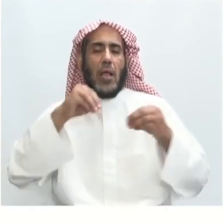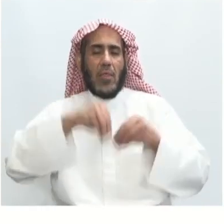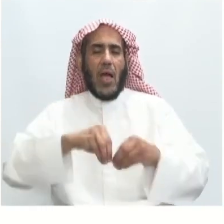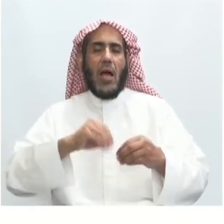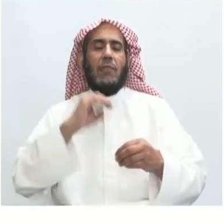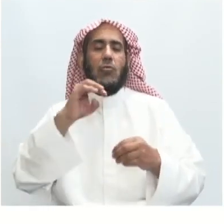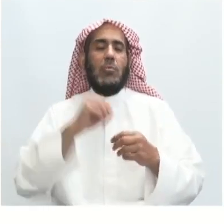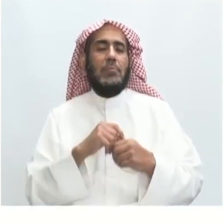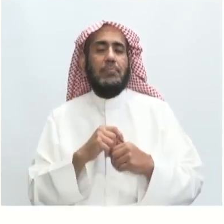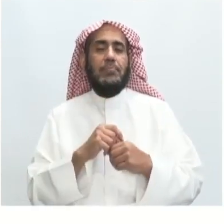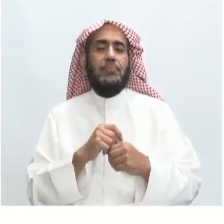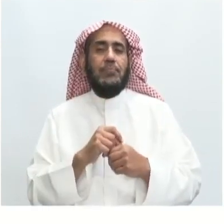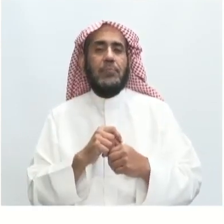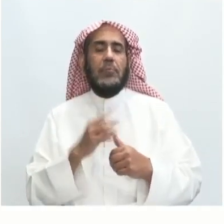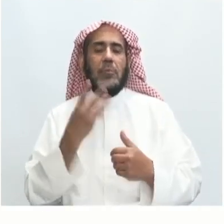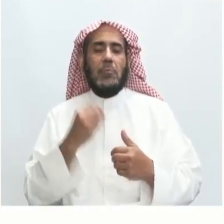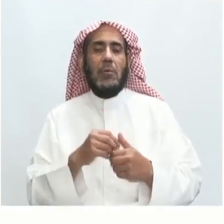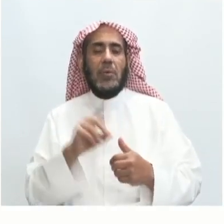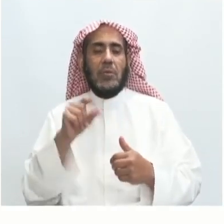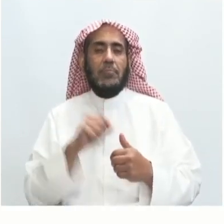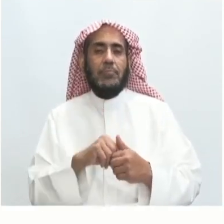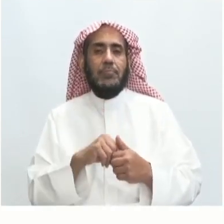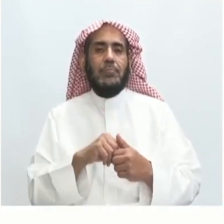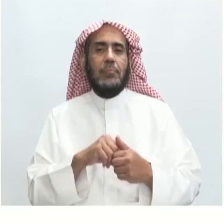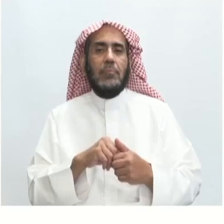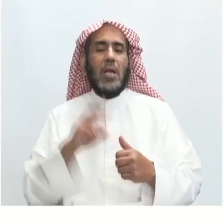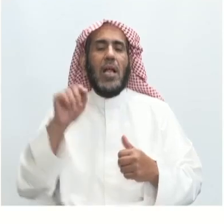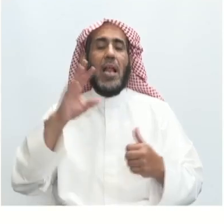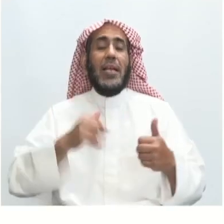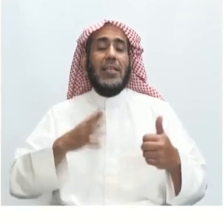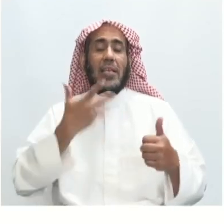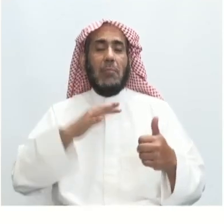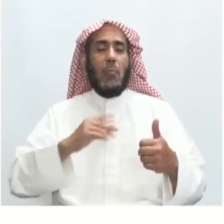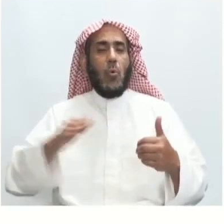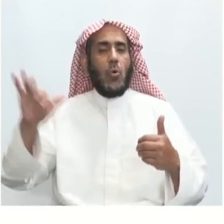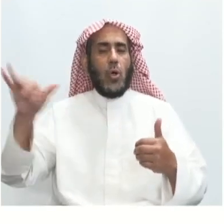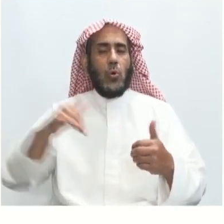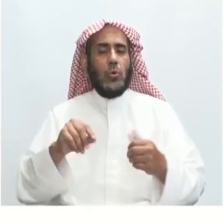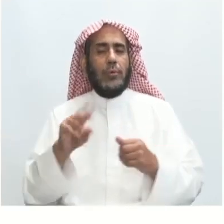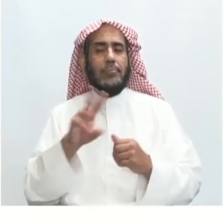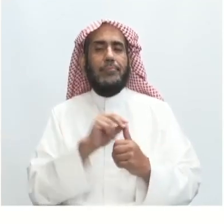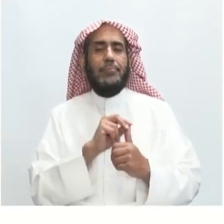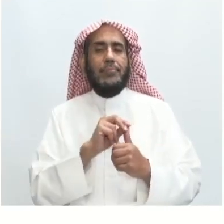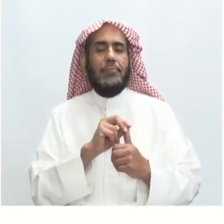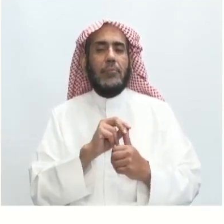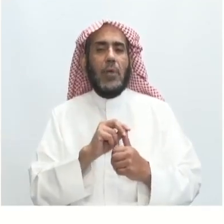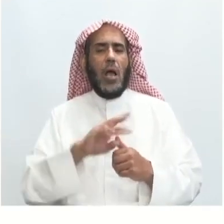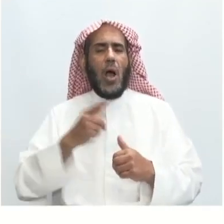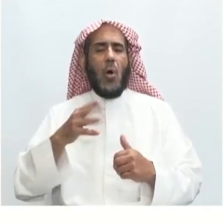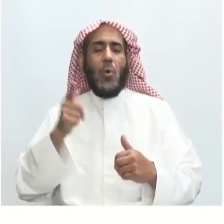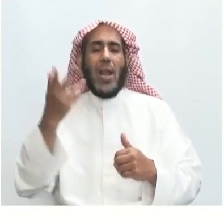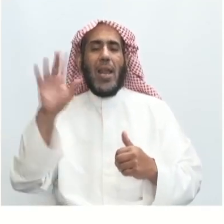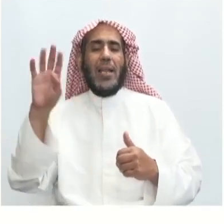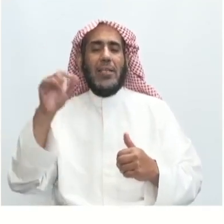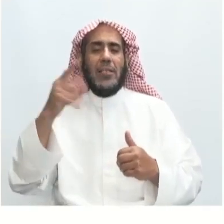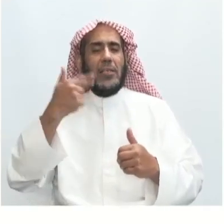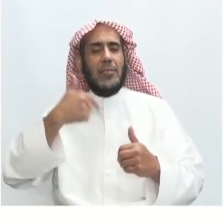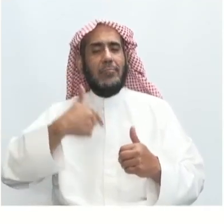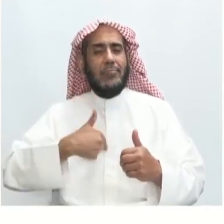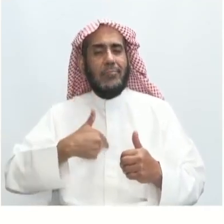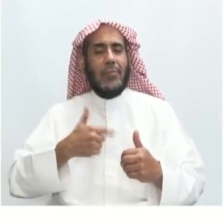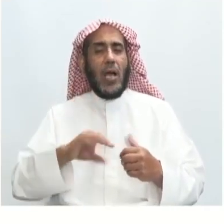بجمله جميل احسنتم هنا ليت الشباب يعود من كمثال السابق اوليتني مثلا